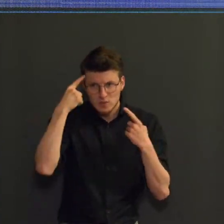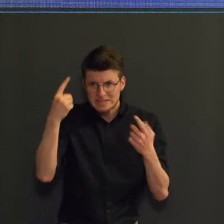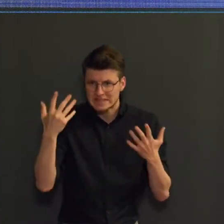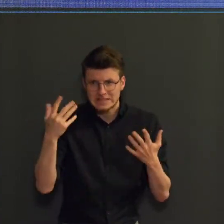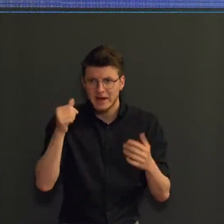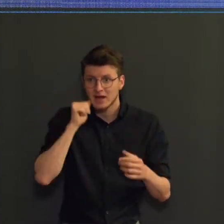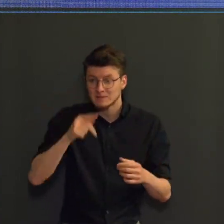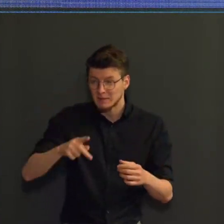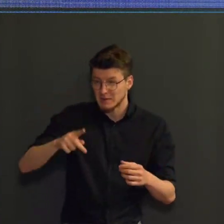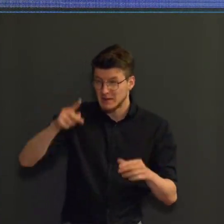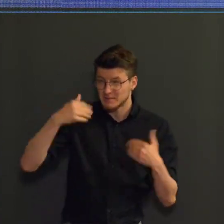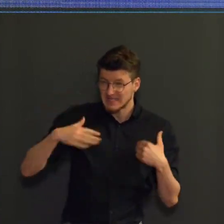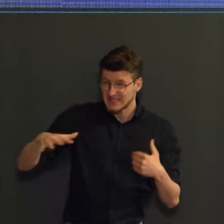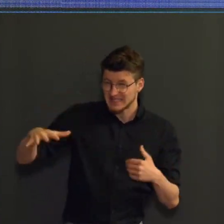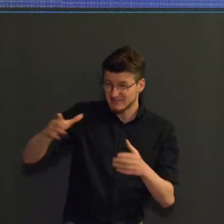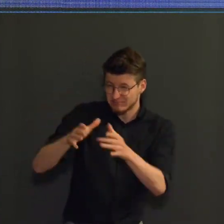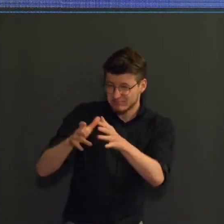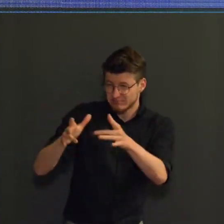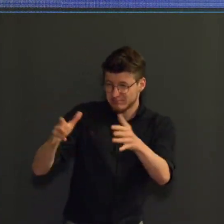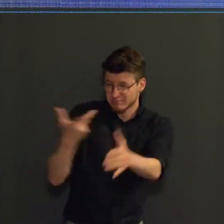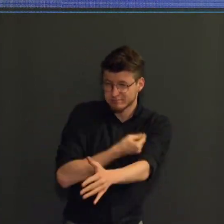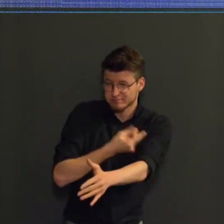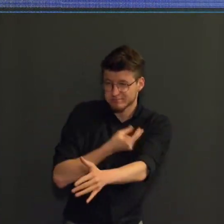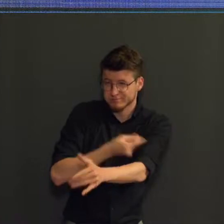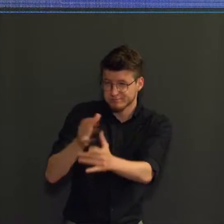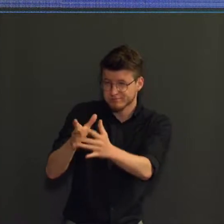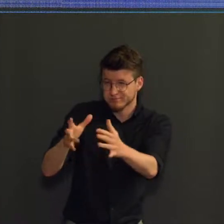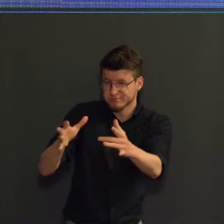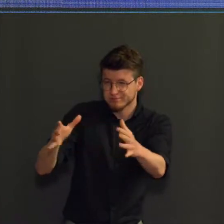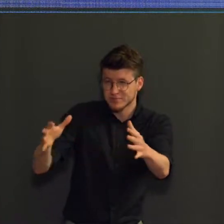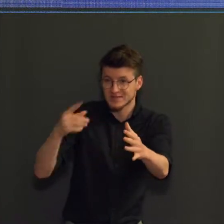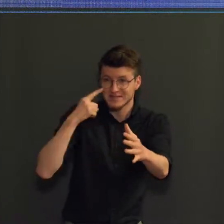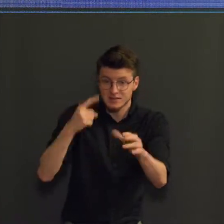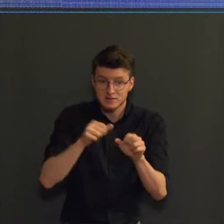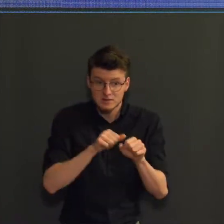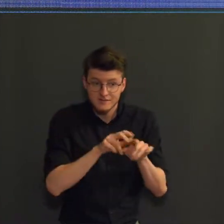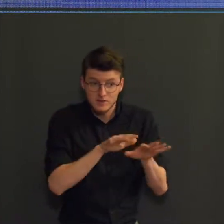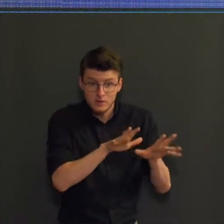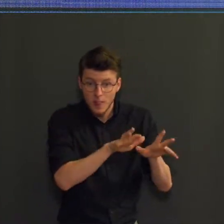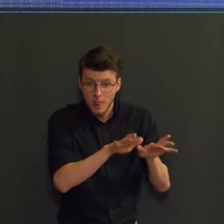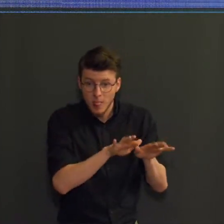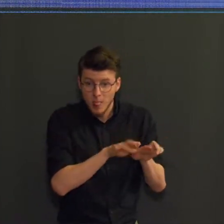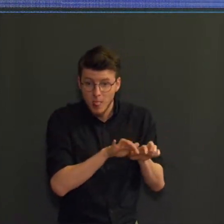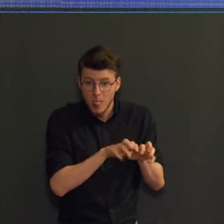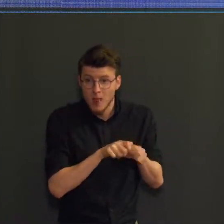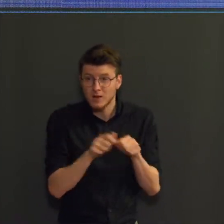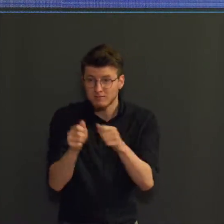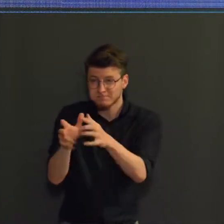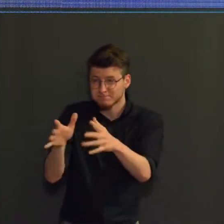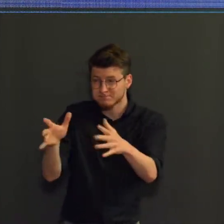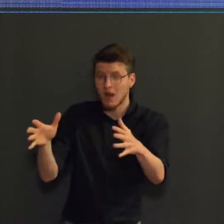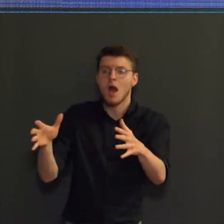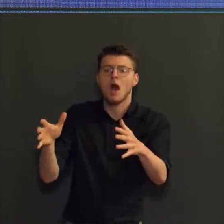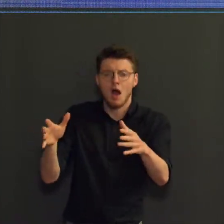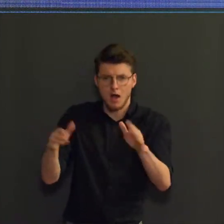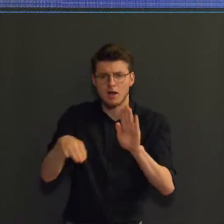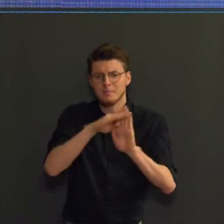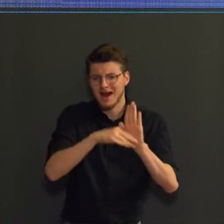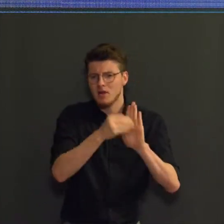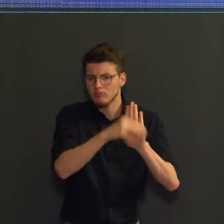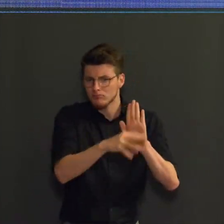de epidemiologische situatie verbetert, meer en meer maatregelen kunnen versoepeld worden en opgeheffen